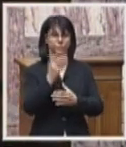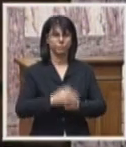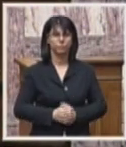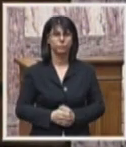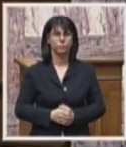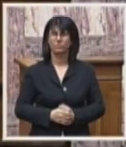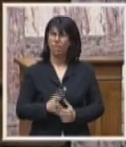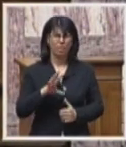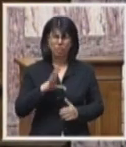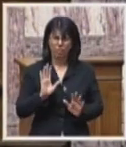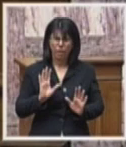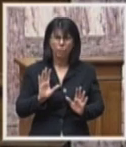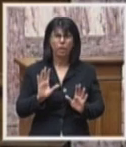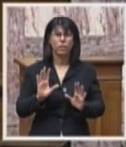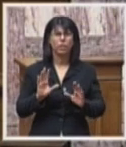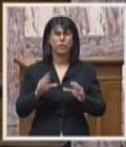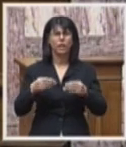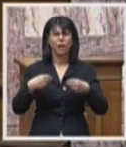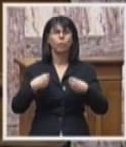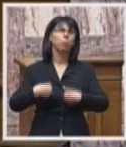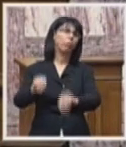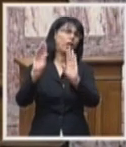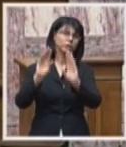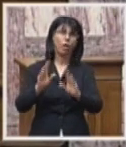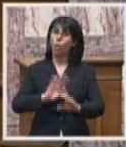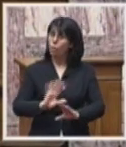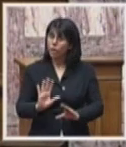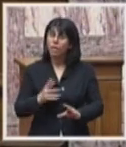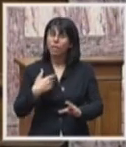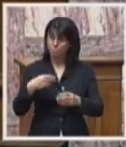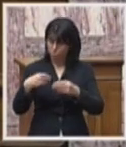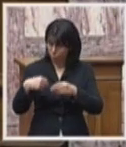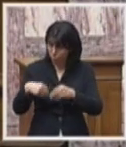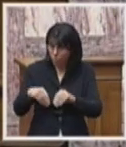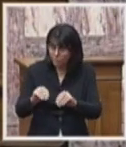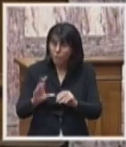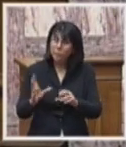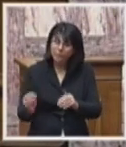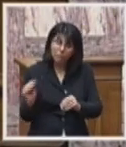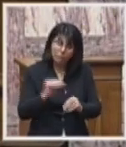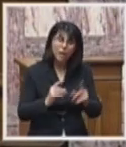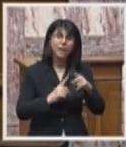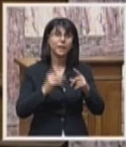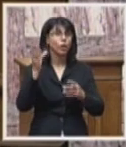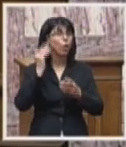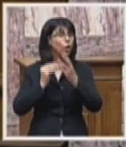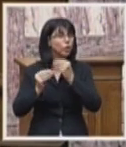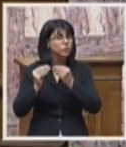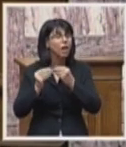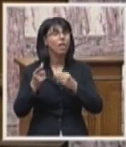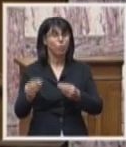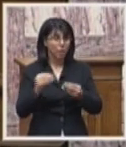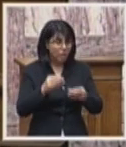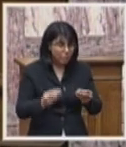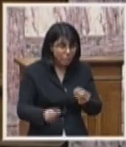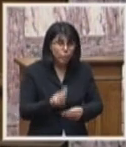Όχι να πουληθεί, απλά έτσι να πουληθεί. Θέλουμε να φέρουμε τεχνογνωσία. Θέλουμε να δημιουργήσουμε δουλειές για τους